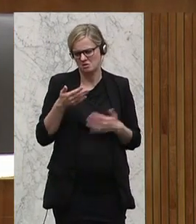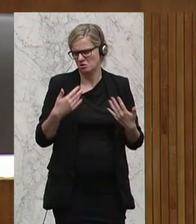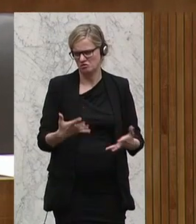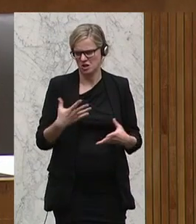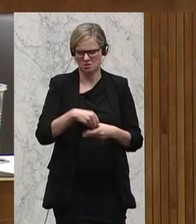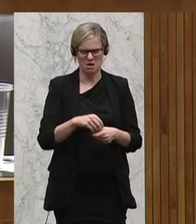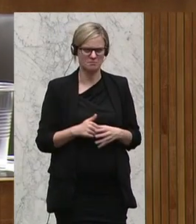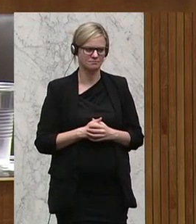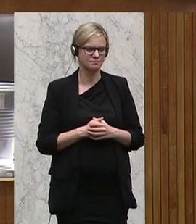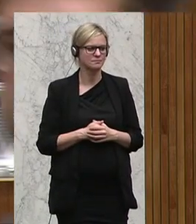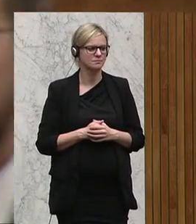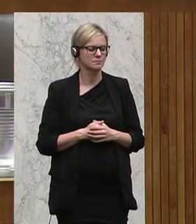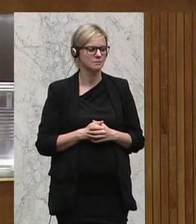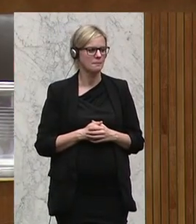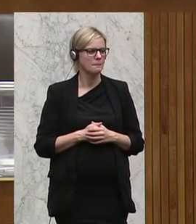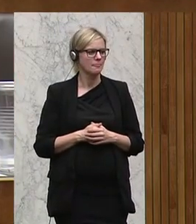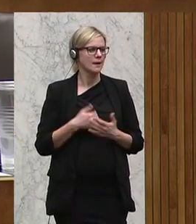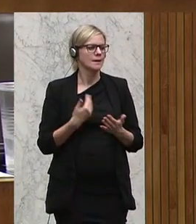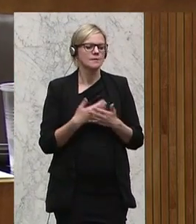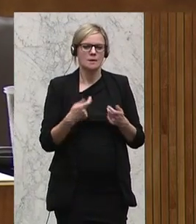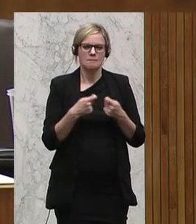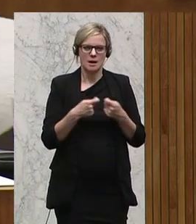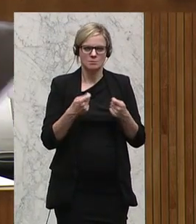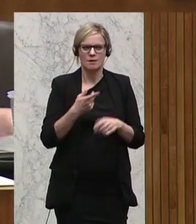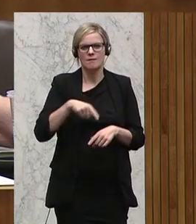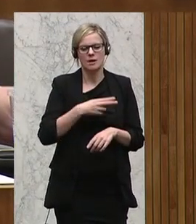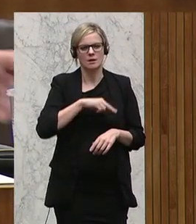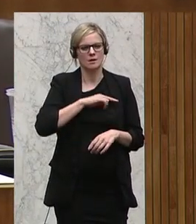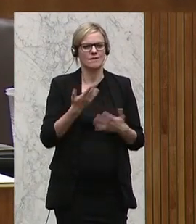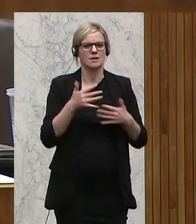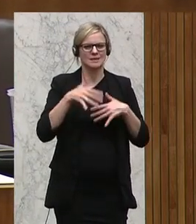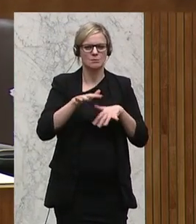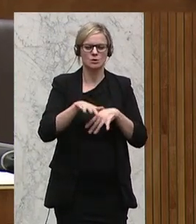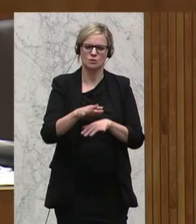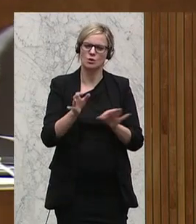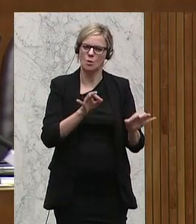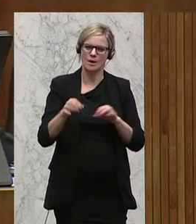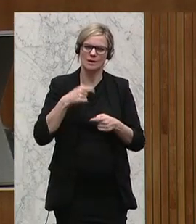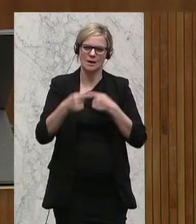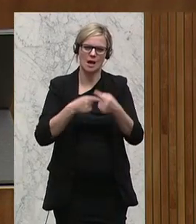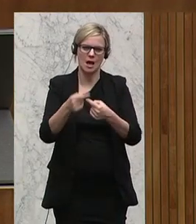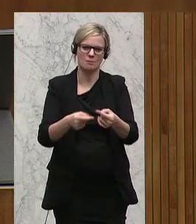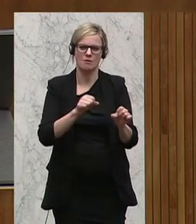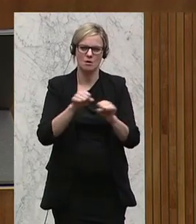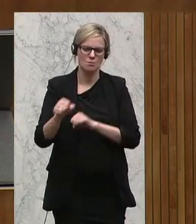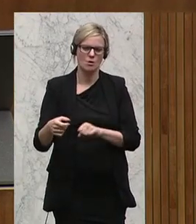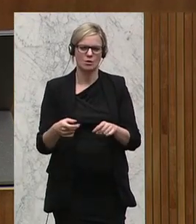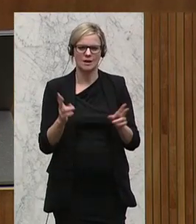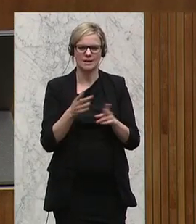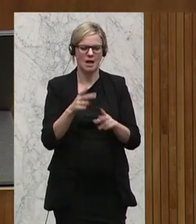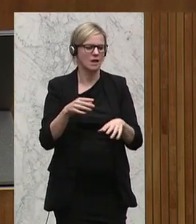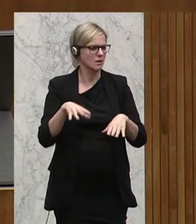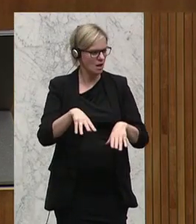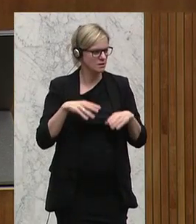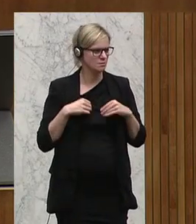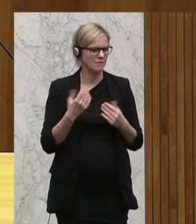diesem Dings drinnen. Mit diesen Maßnahmen garantieren wir, dass in Zukunft Demonstrationen ordentlich ablaufen können und es kann nicht hingenommen werden,